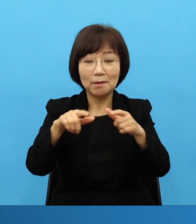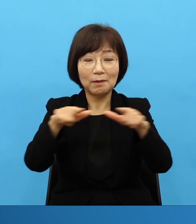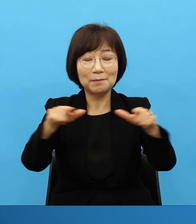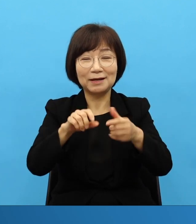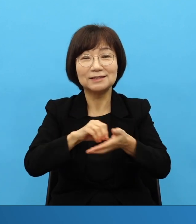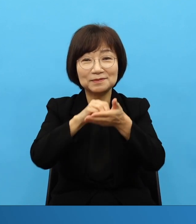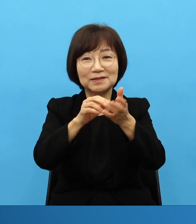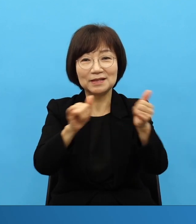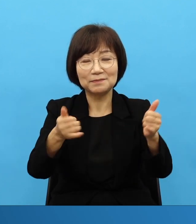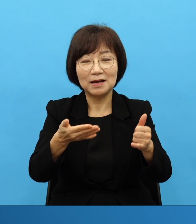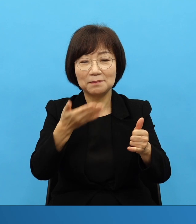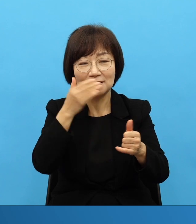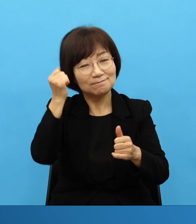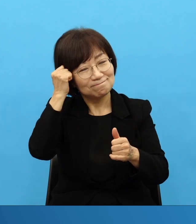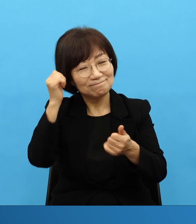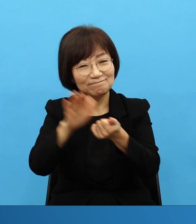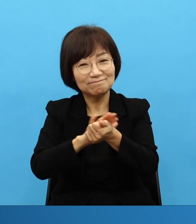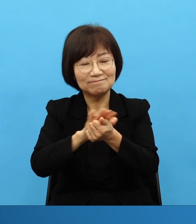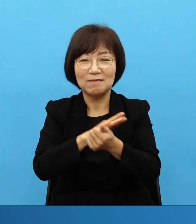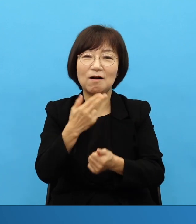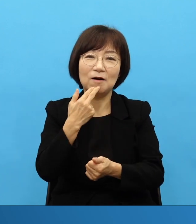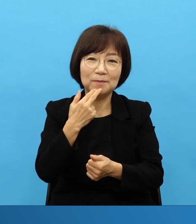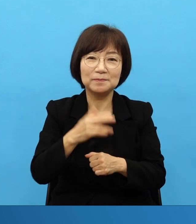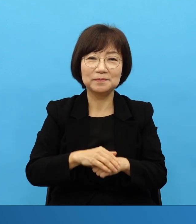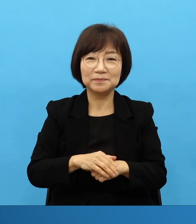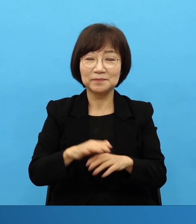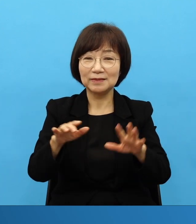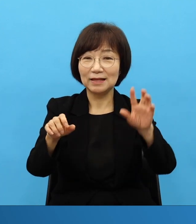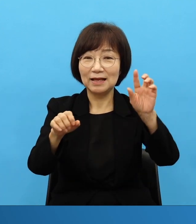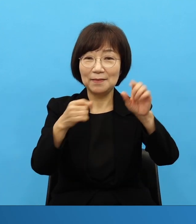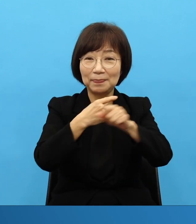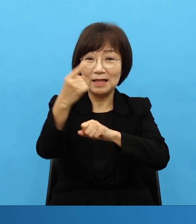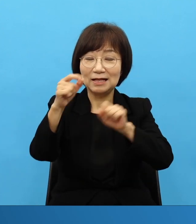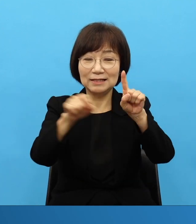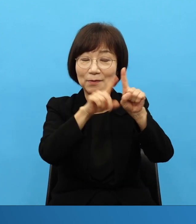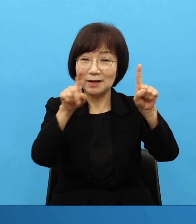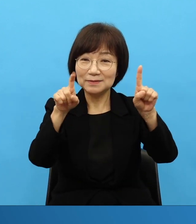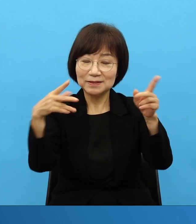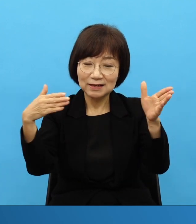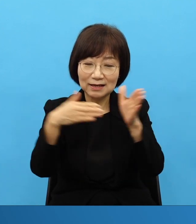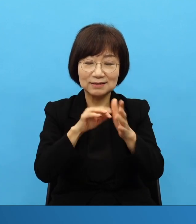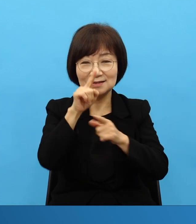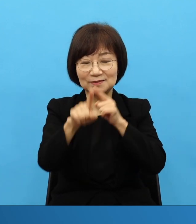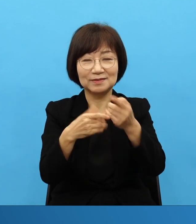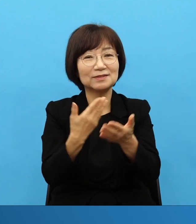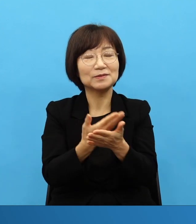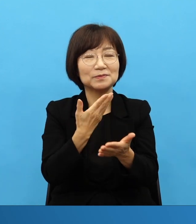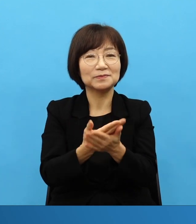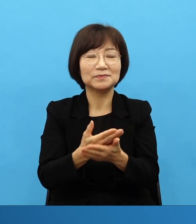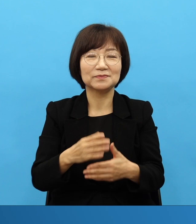숙식이 제공되지 않습니다. 오는 1월 11일까지 등록받습니다.